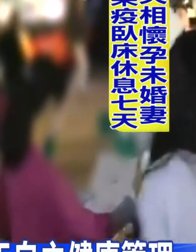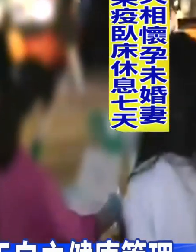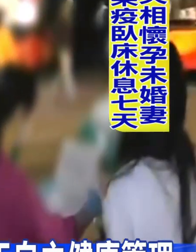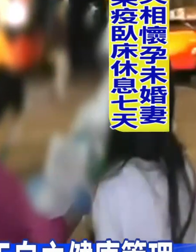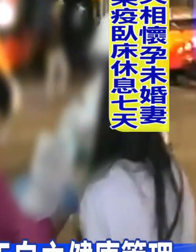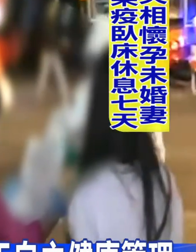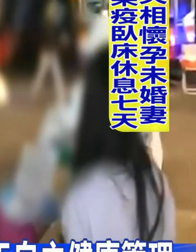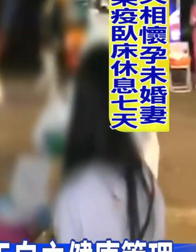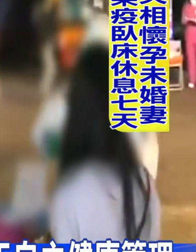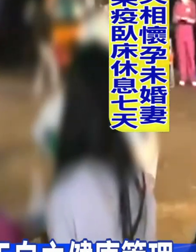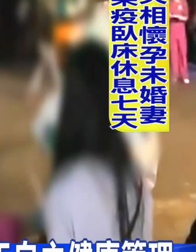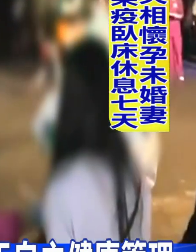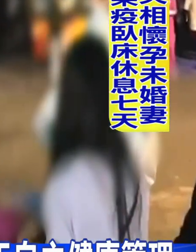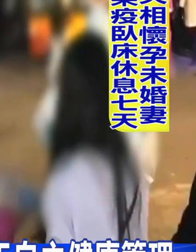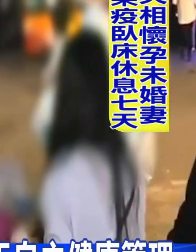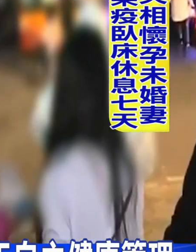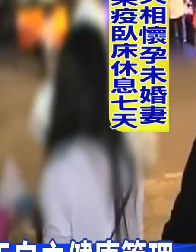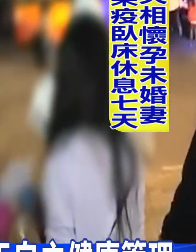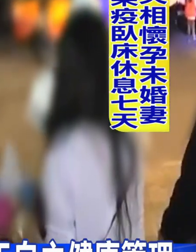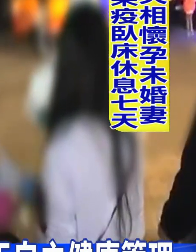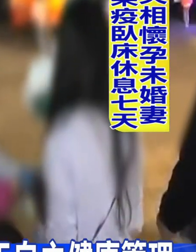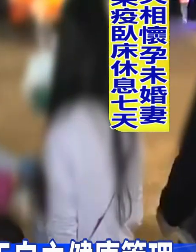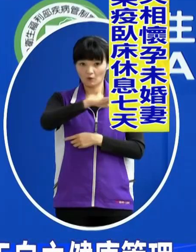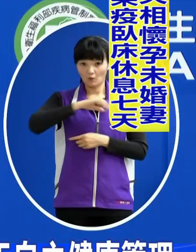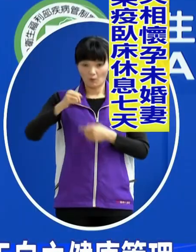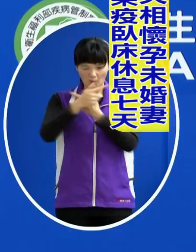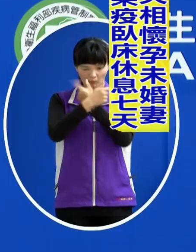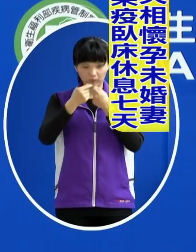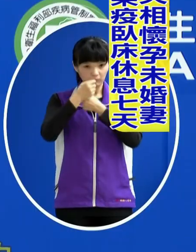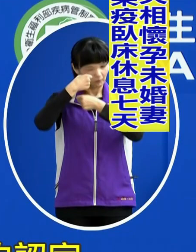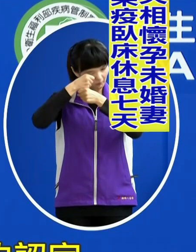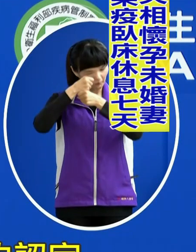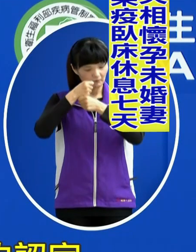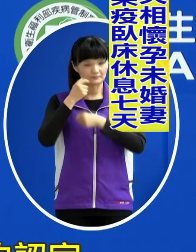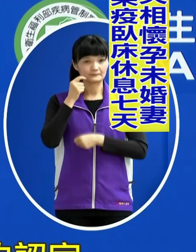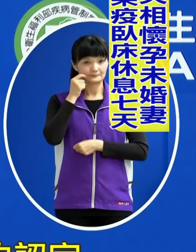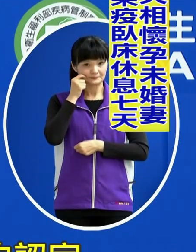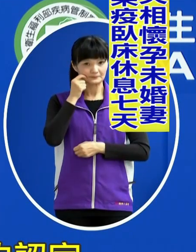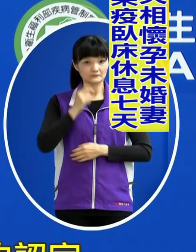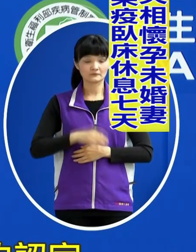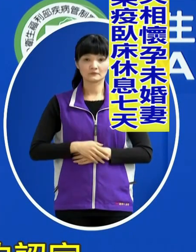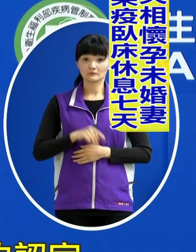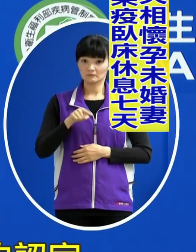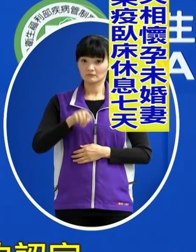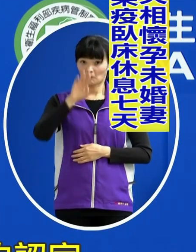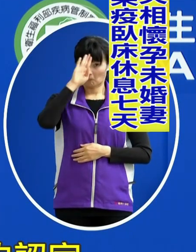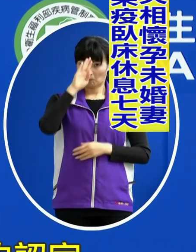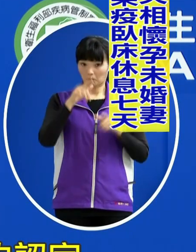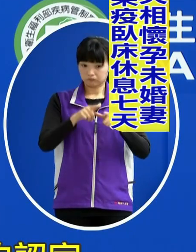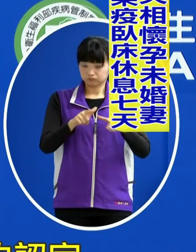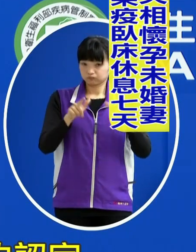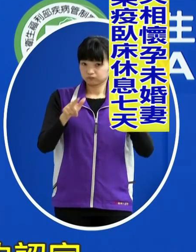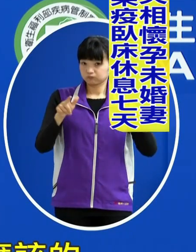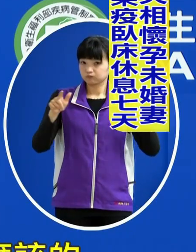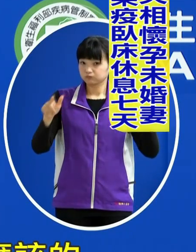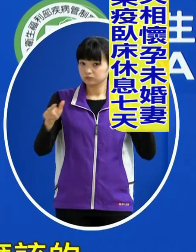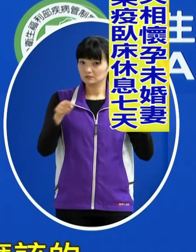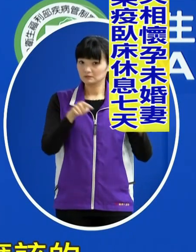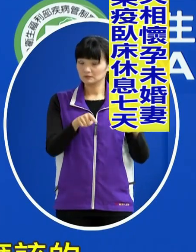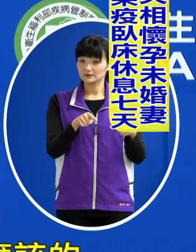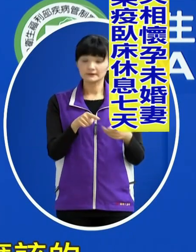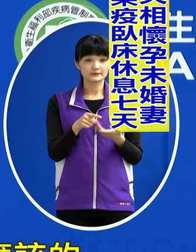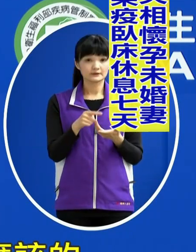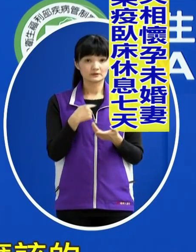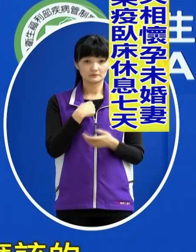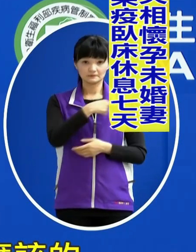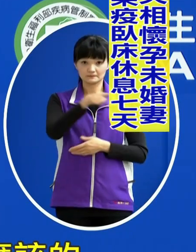疫情出现漏洞，指挥中心不敢大意。 对于这样的一个症状能够扩大的一个认定，提高相关的警